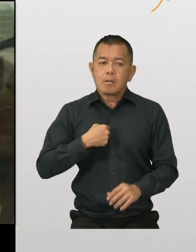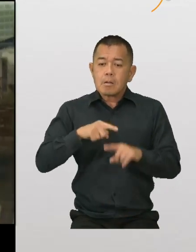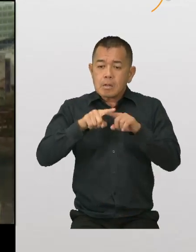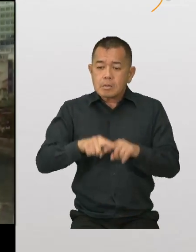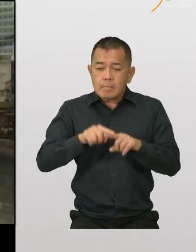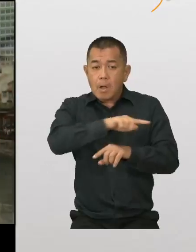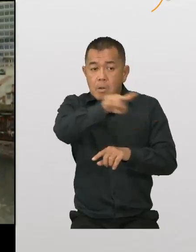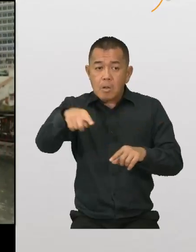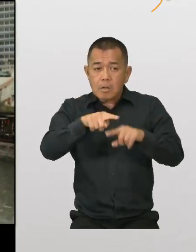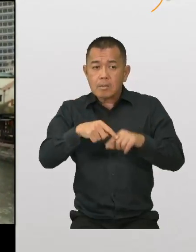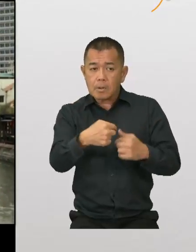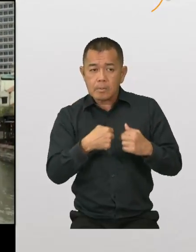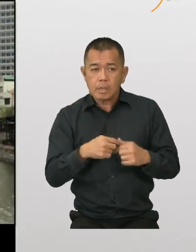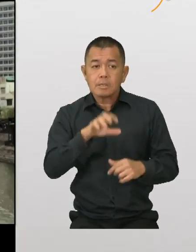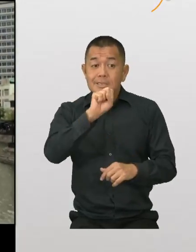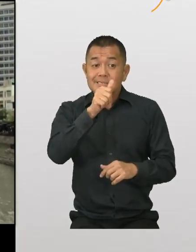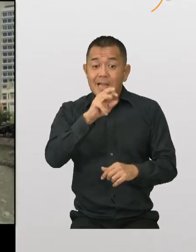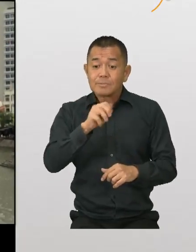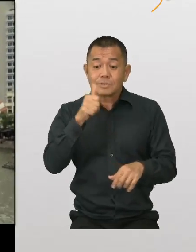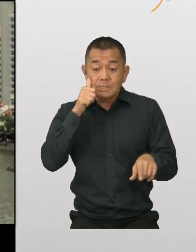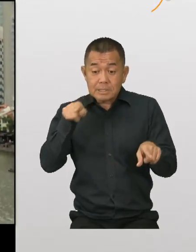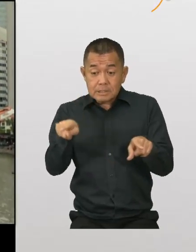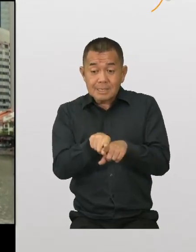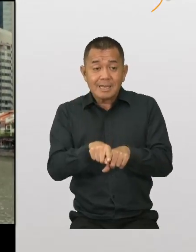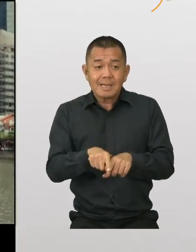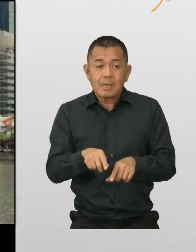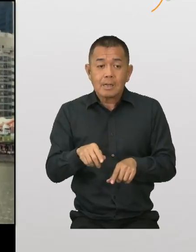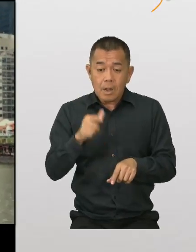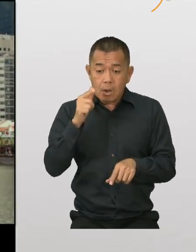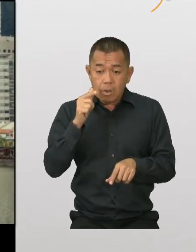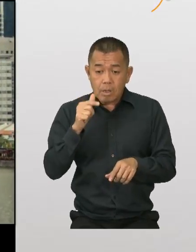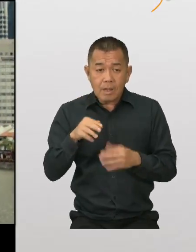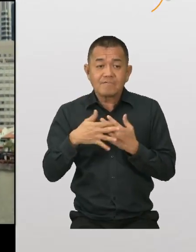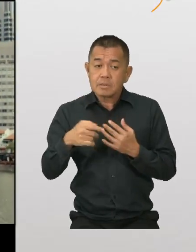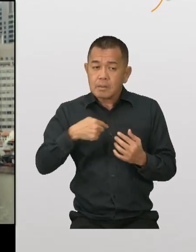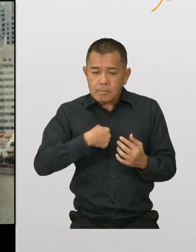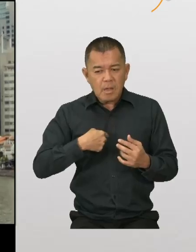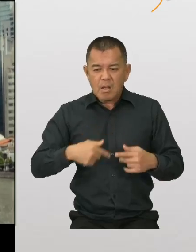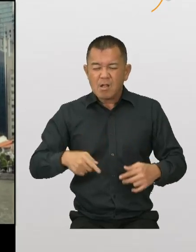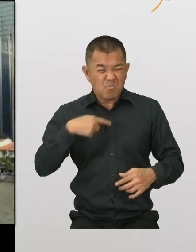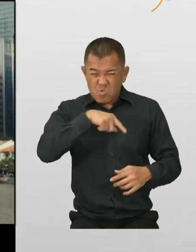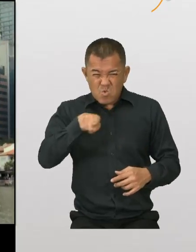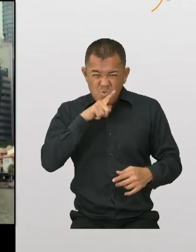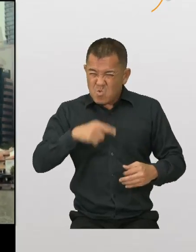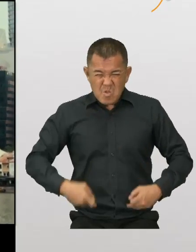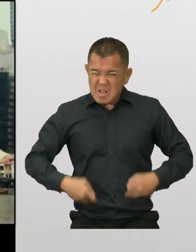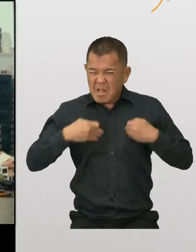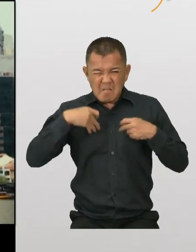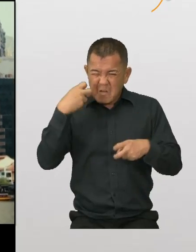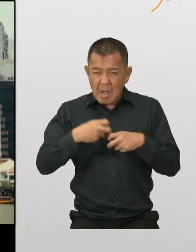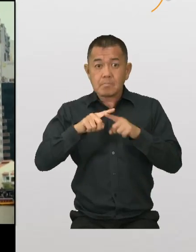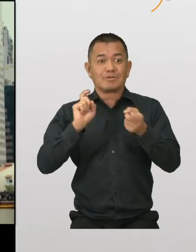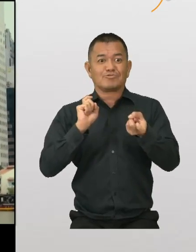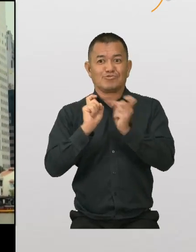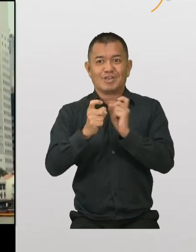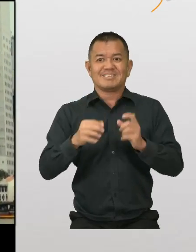哋嗰陣時辛苦咗， Our lives then were very 好 difficult. 緊要。 Change is important. 咁啊話而家個時代。 I will